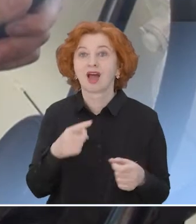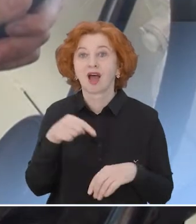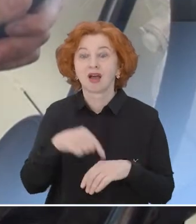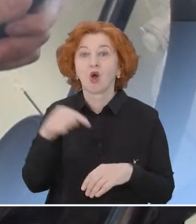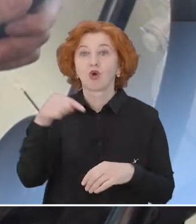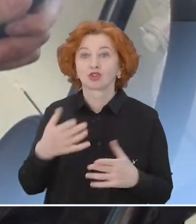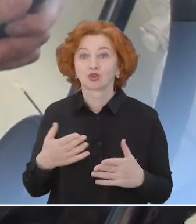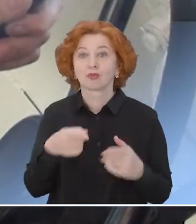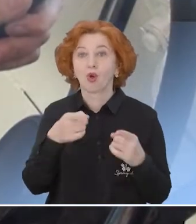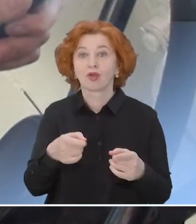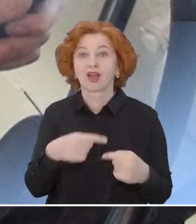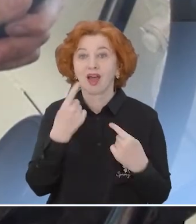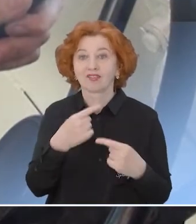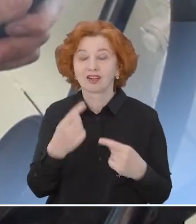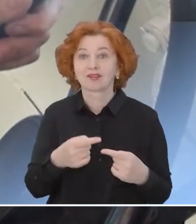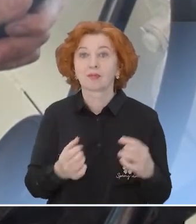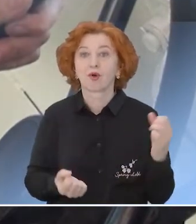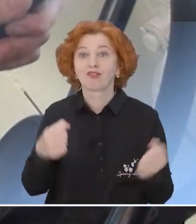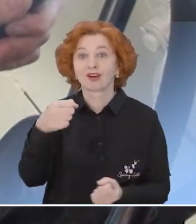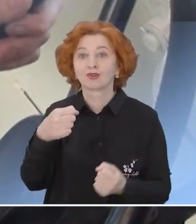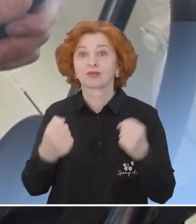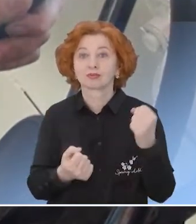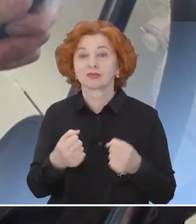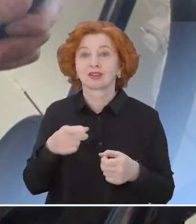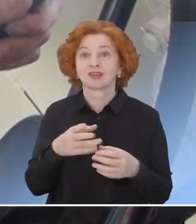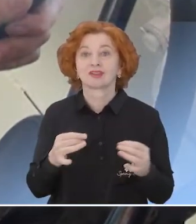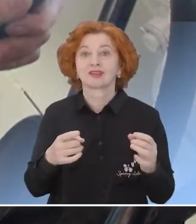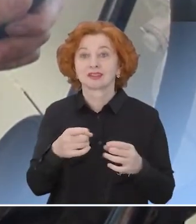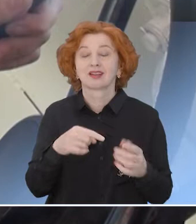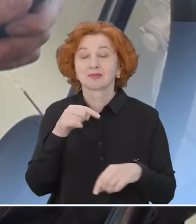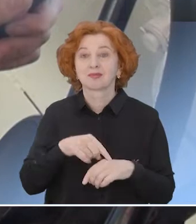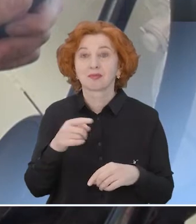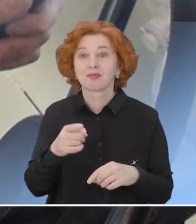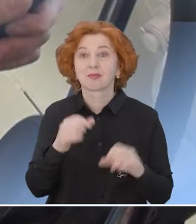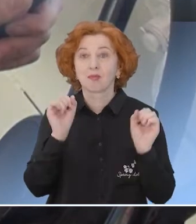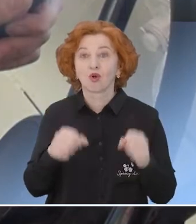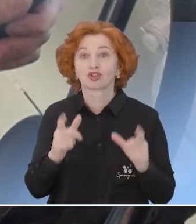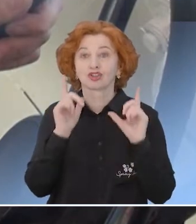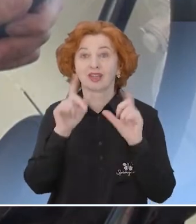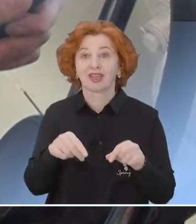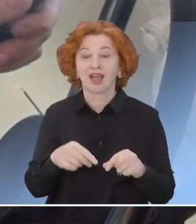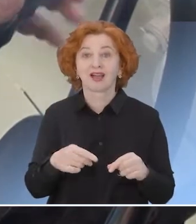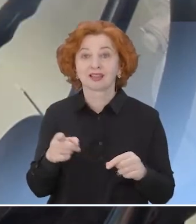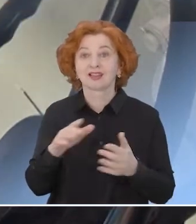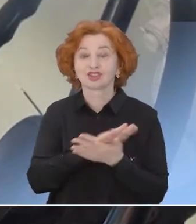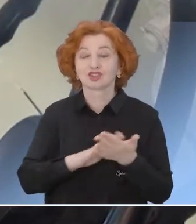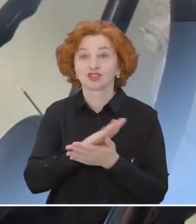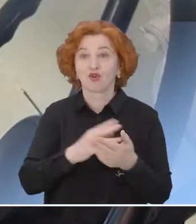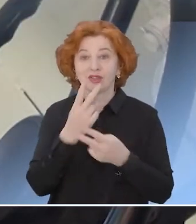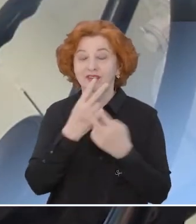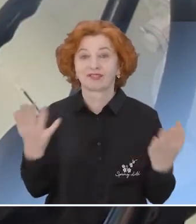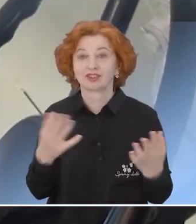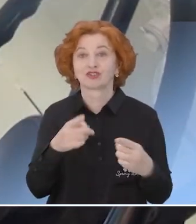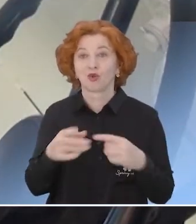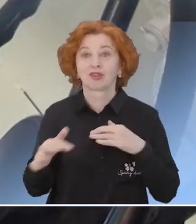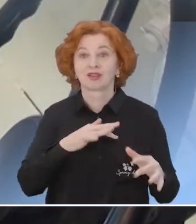доверяешь наводчику. То есть он тебе говорит, где повернуть, или нету автомобиля сейчас, или ну, можешь ехать, как бы ты ничего не видишь,